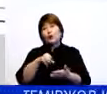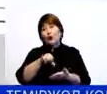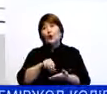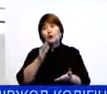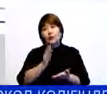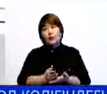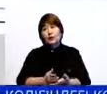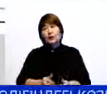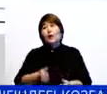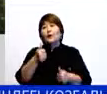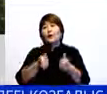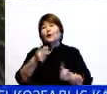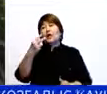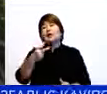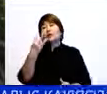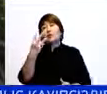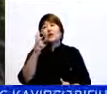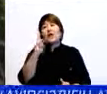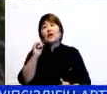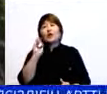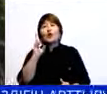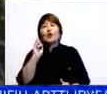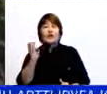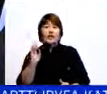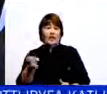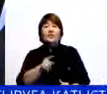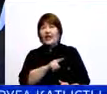қосып отыр. Дода 23 қыркүйекке дейін жалғасады.